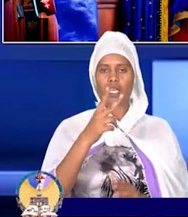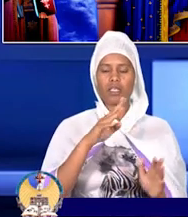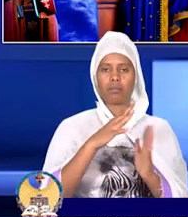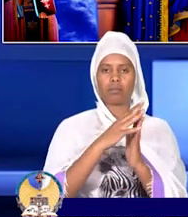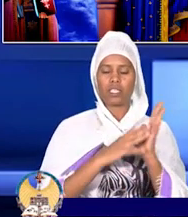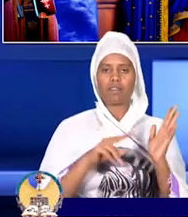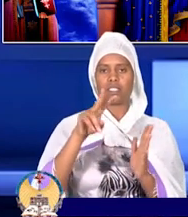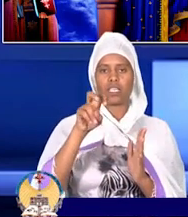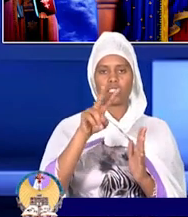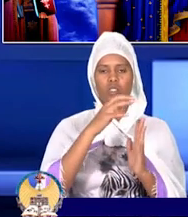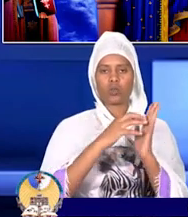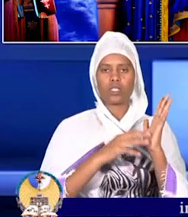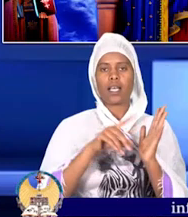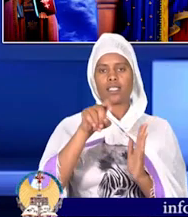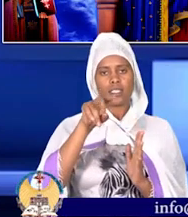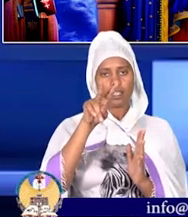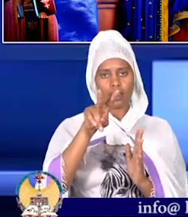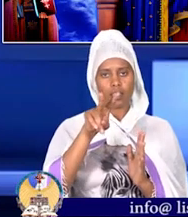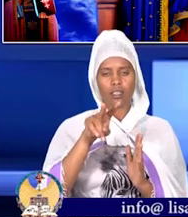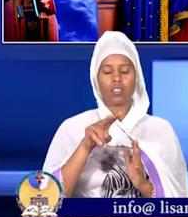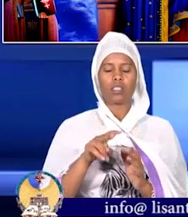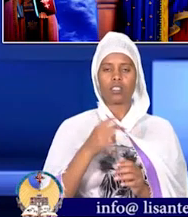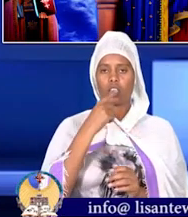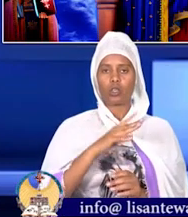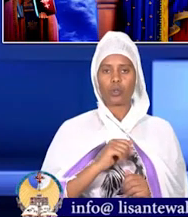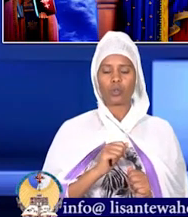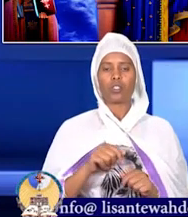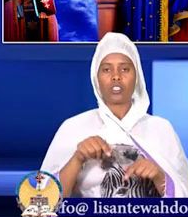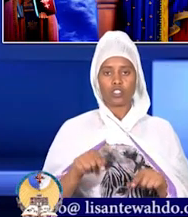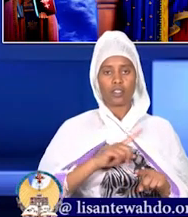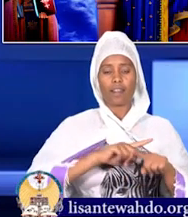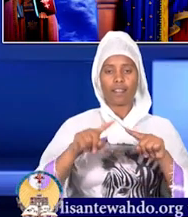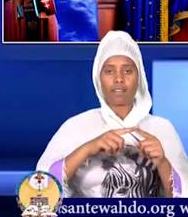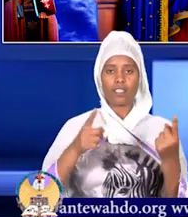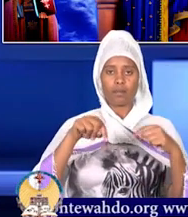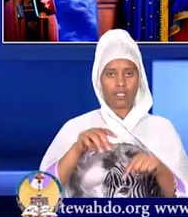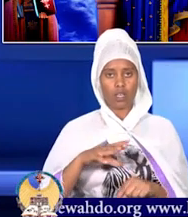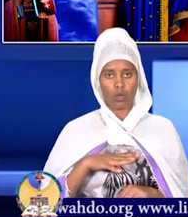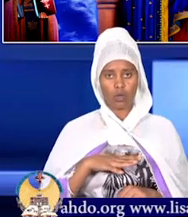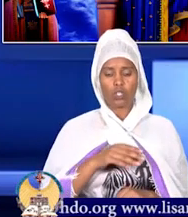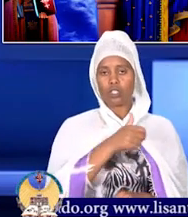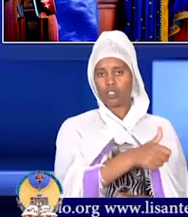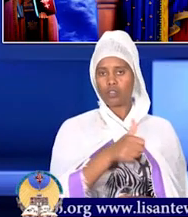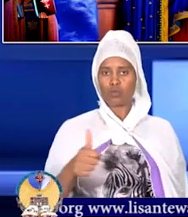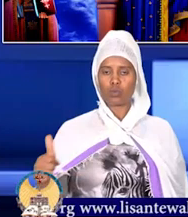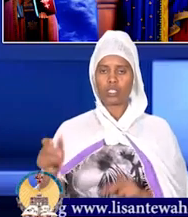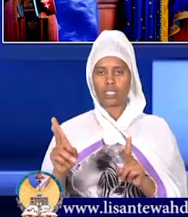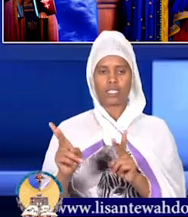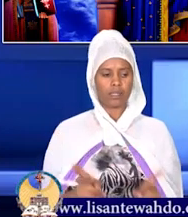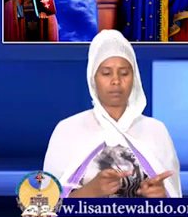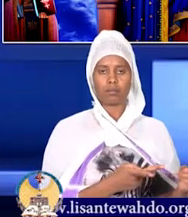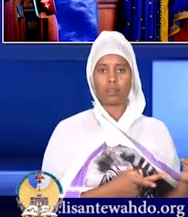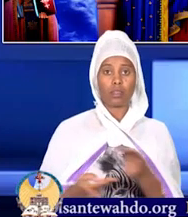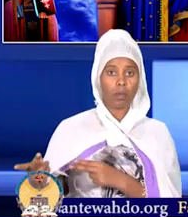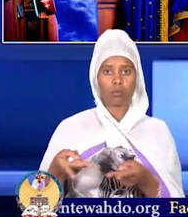ዮሃንስ ኣብ ረኣይ ምዕራፍ 22 ቁፅሪ 12 እንሆ ቀልጢፈ እመፅእ ኣለኹ ንነፍሲ